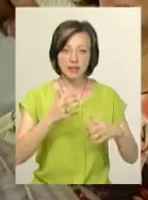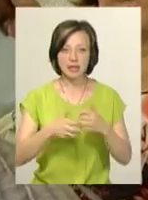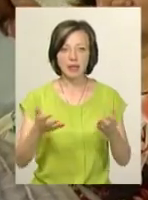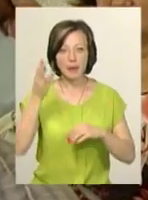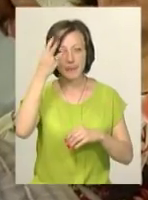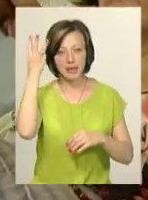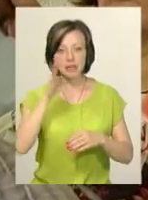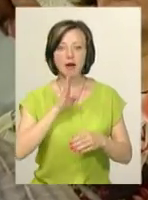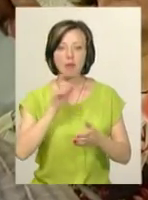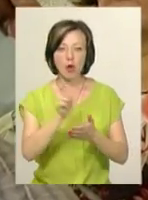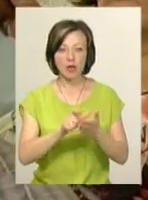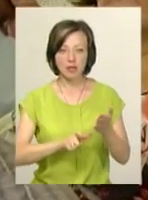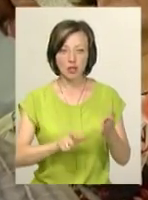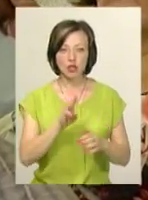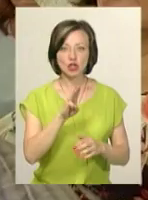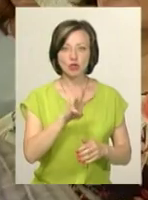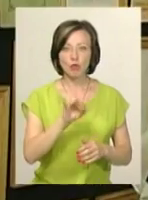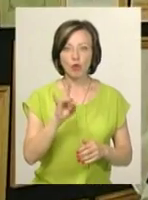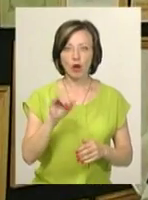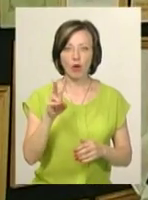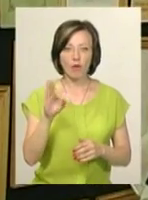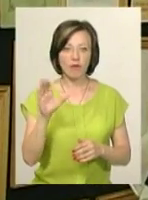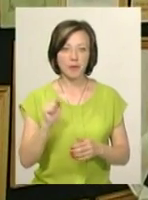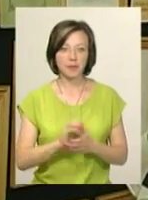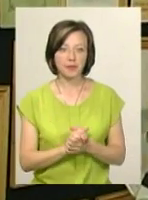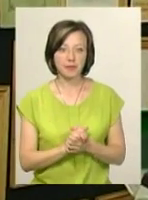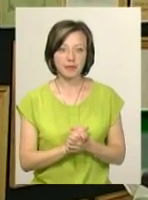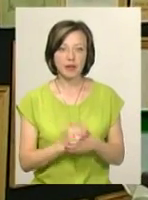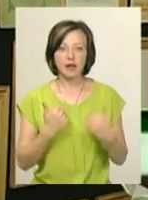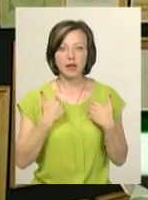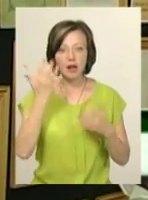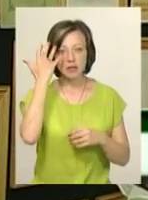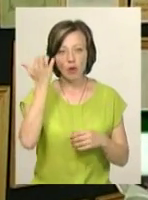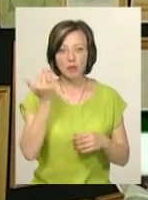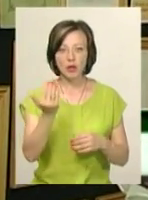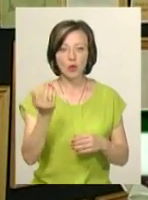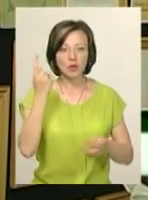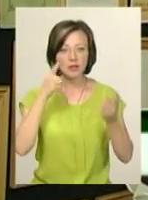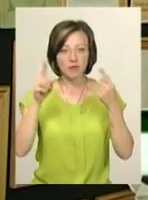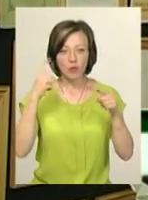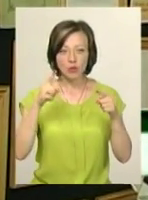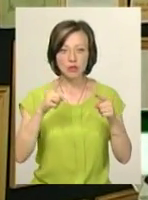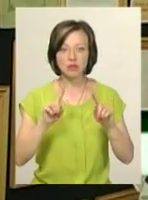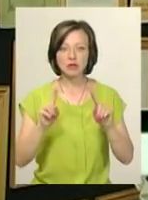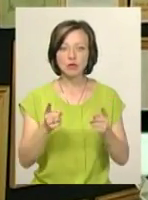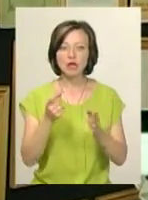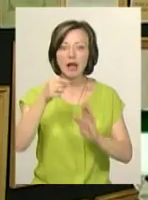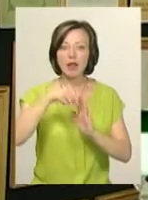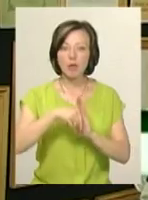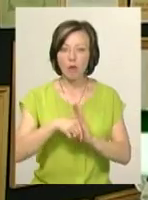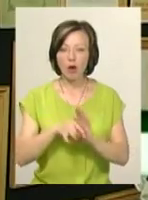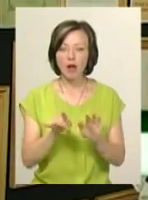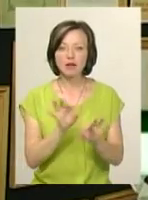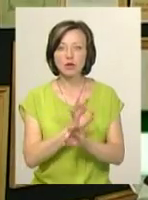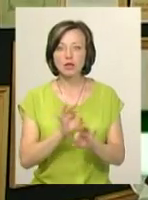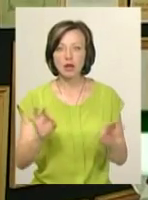яких хмельницька поетеса Ніна Шмурикова-Гаврилюк. Я захоплена його творчістю, тому що вона надзвичайно глибока і